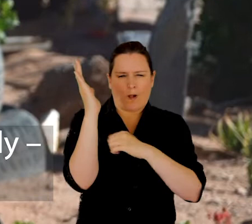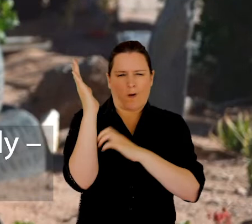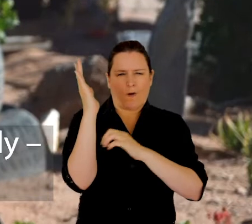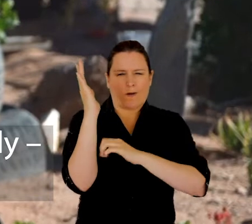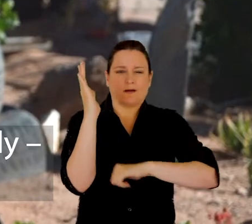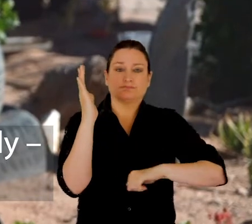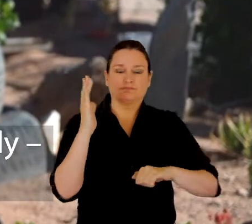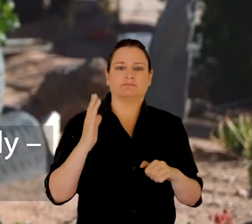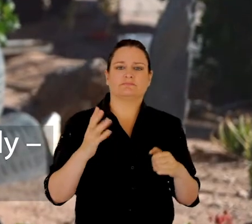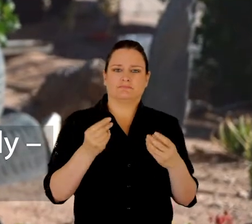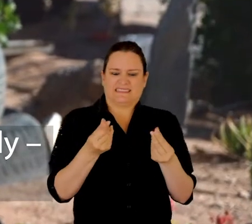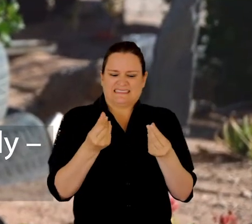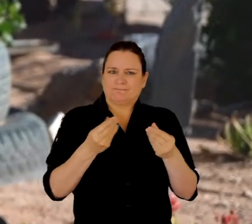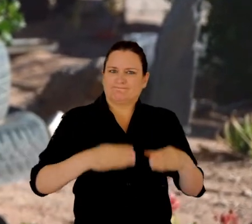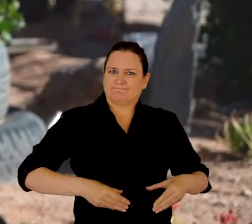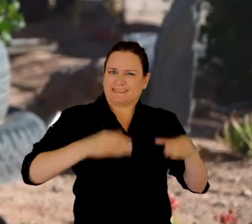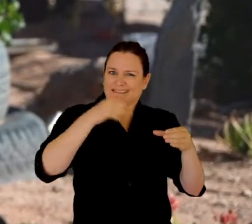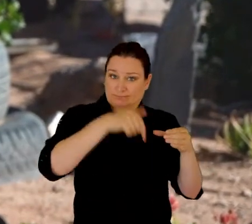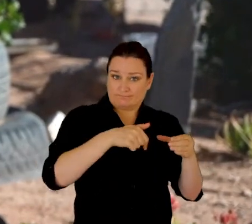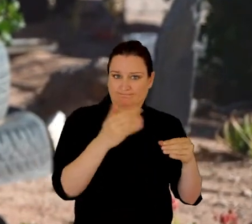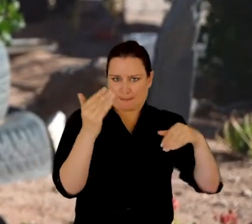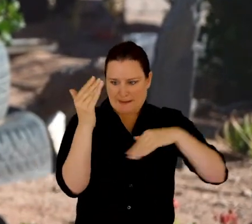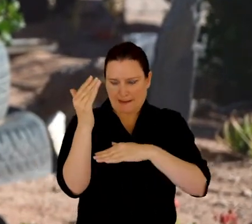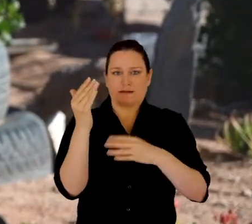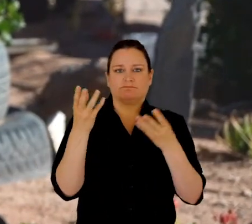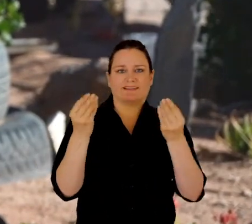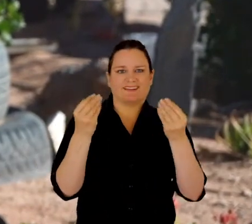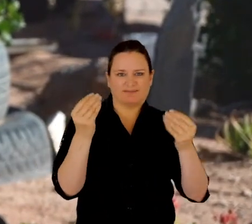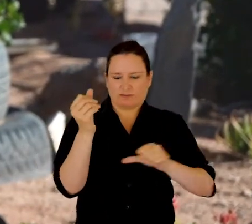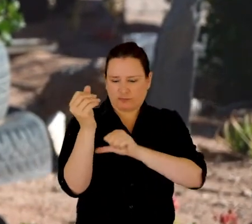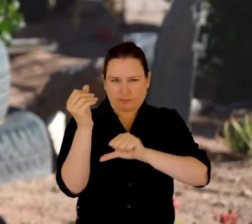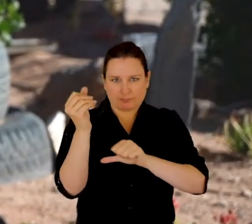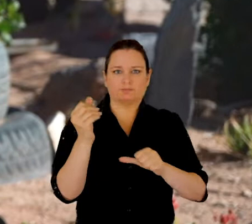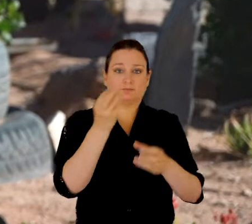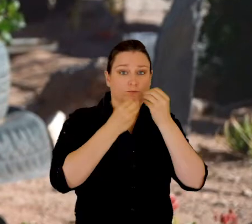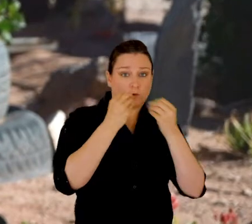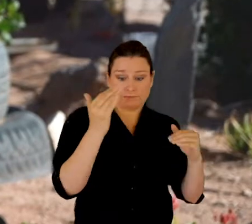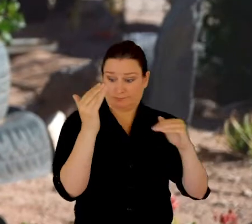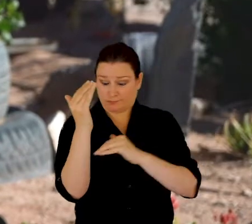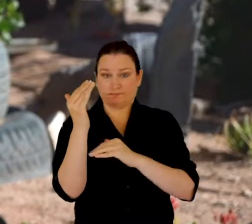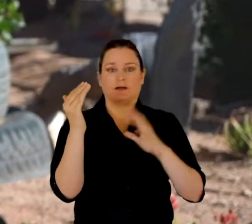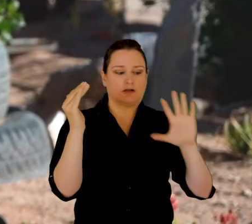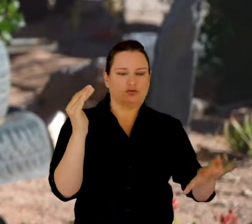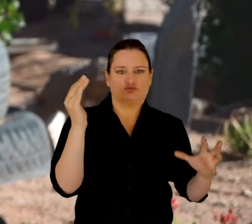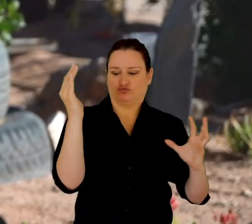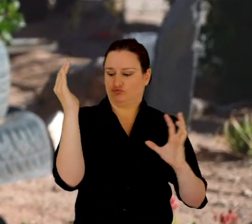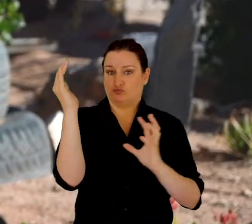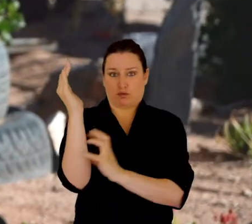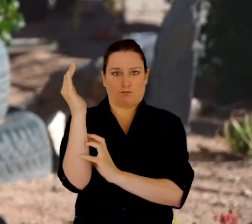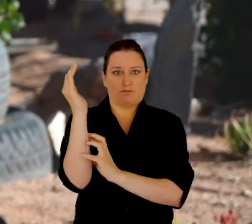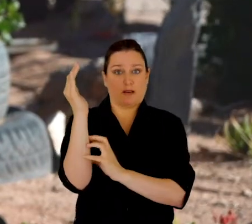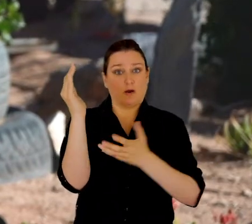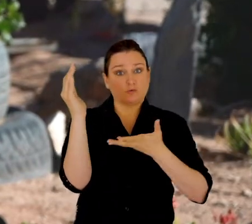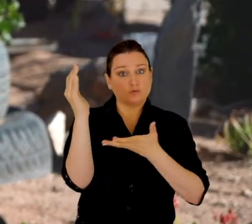Wordt net nat als streepzak. Die gooienzak op is nat gemaakt en dat wordt net zo nat gehouden. Dat is cool, dat is die